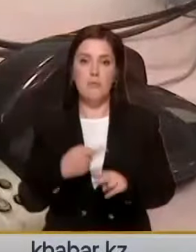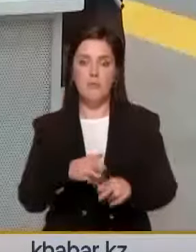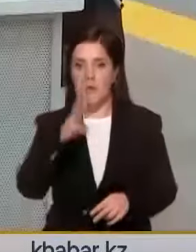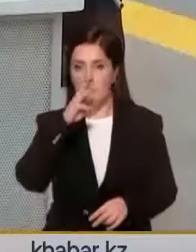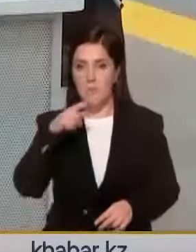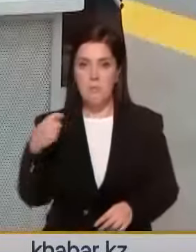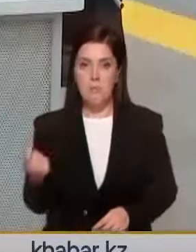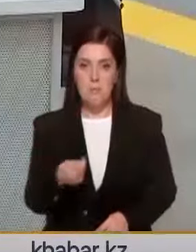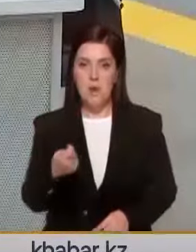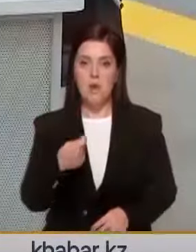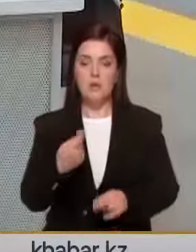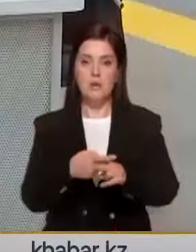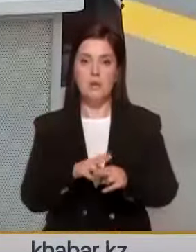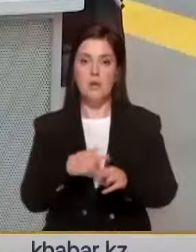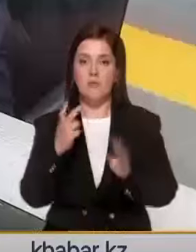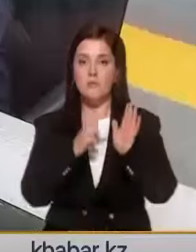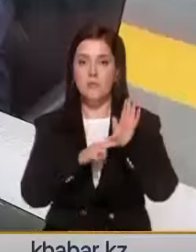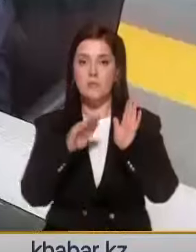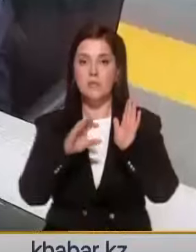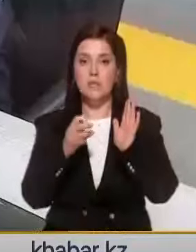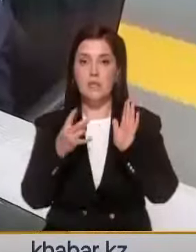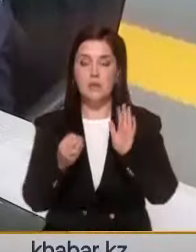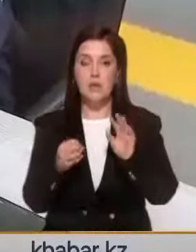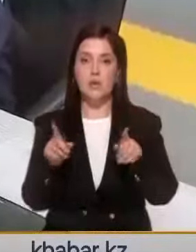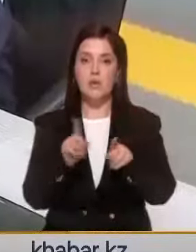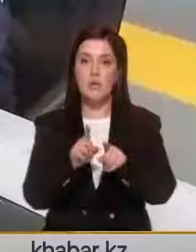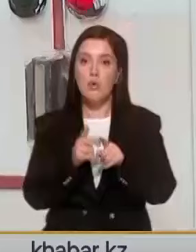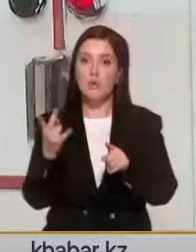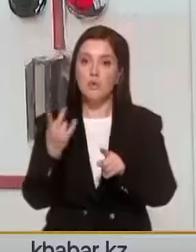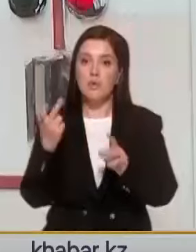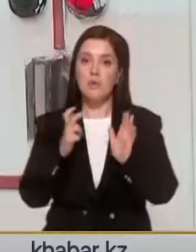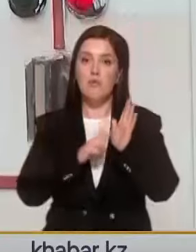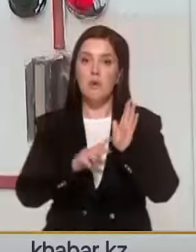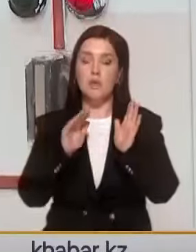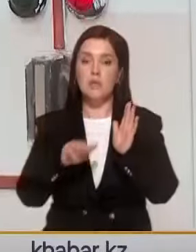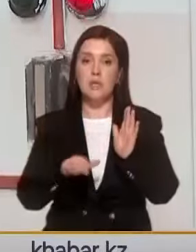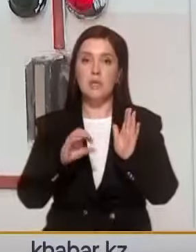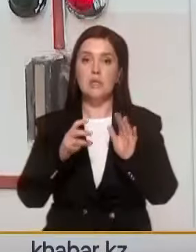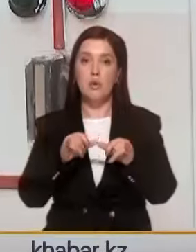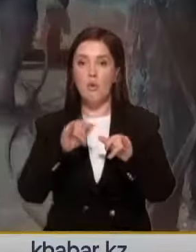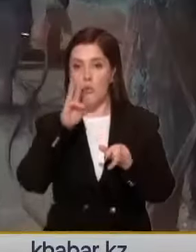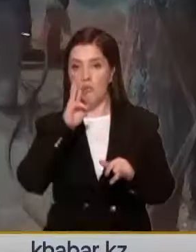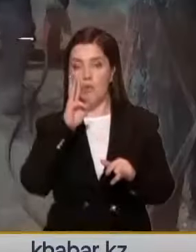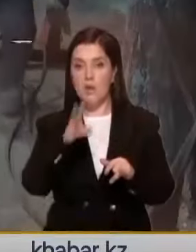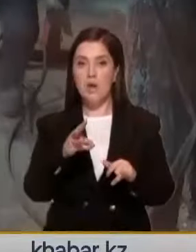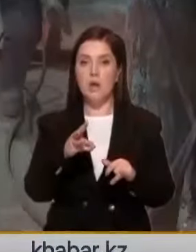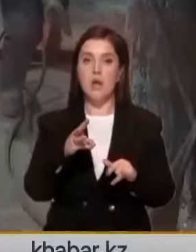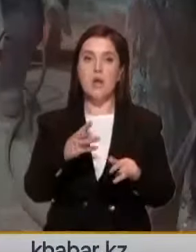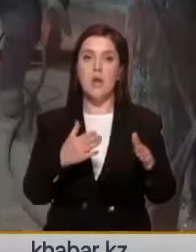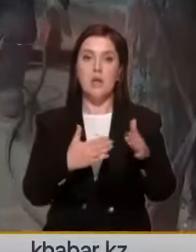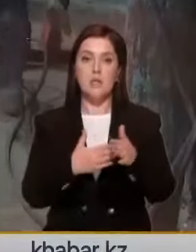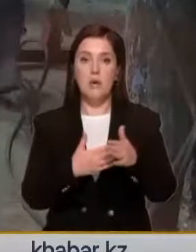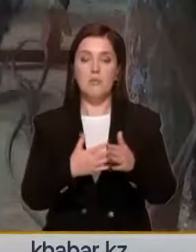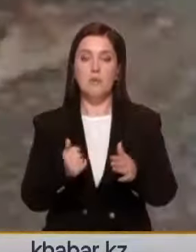они значительно ниже среднего по стране – 280 тысяч тенге против 380 тысяч. Увеличение зарплат, по словам сенаторов,